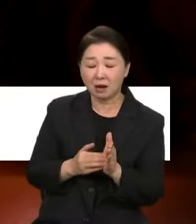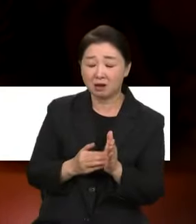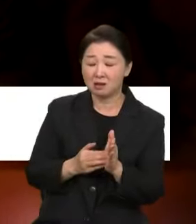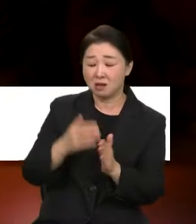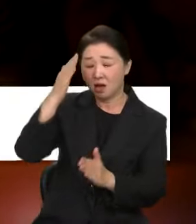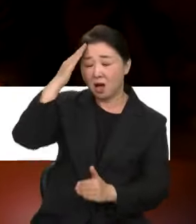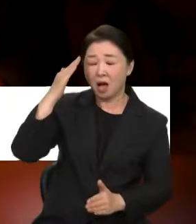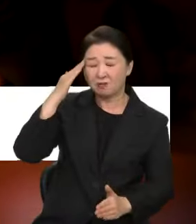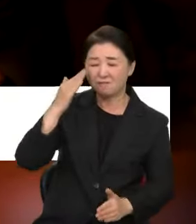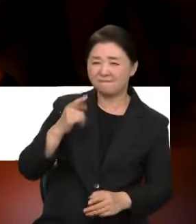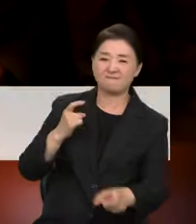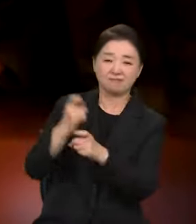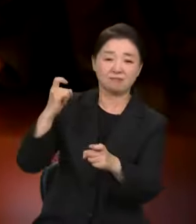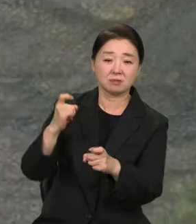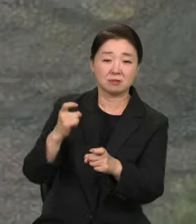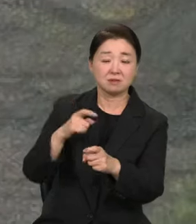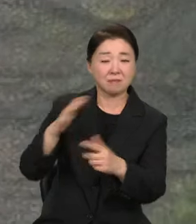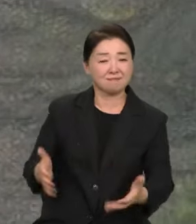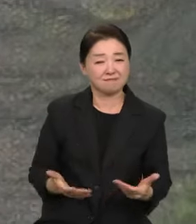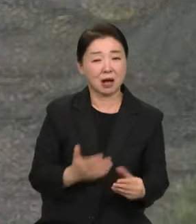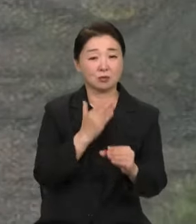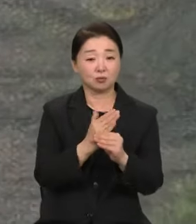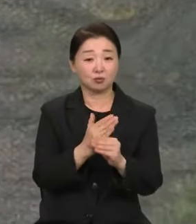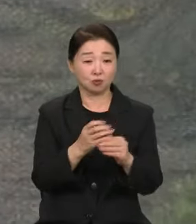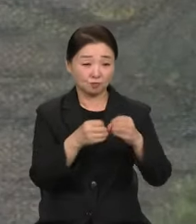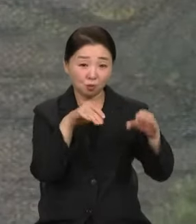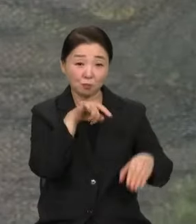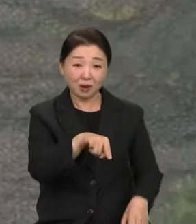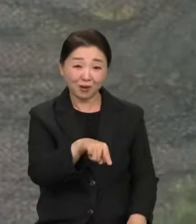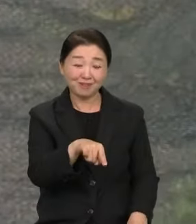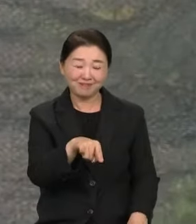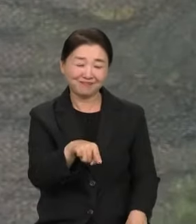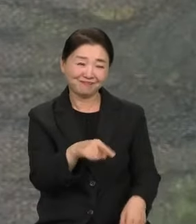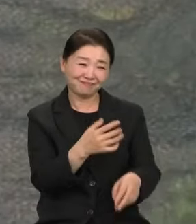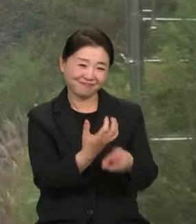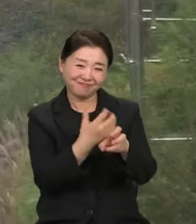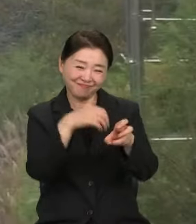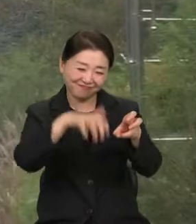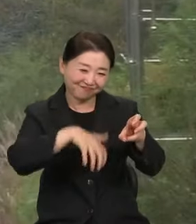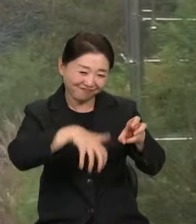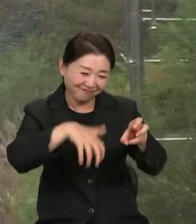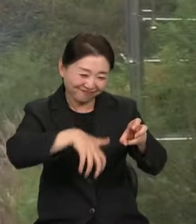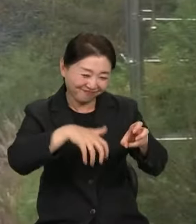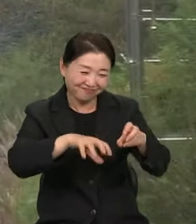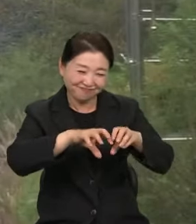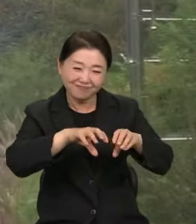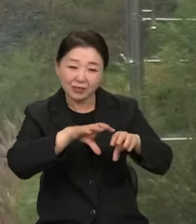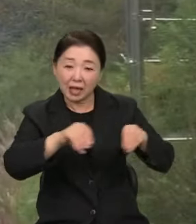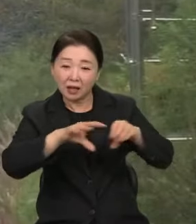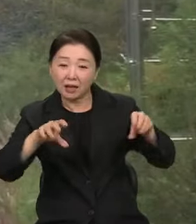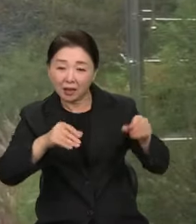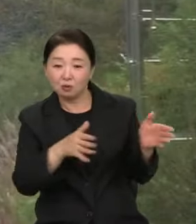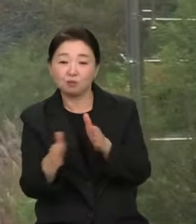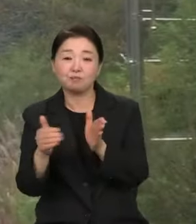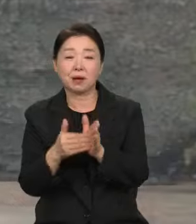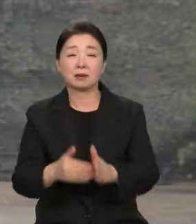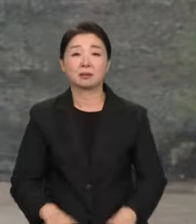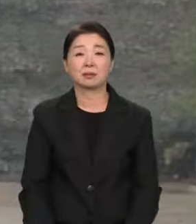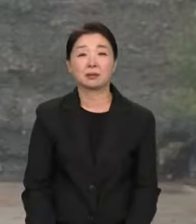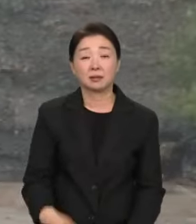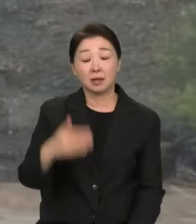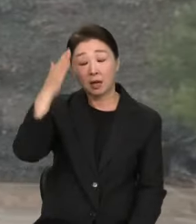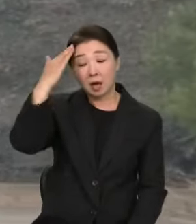적개심을 끌어올렸습니다. 폭파 현장에선 오늘 중장비를 투입해 잔해를 치우는 작업만 이어졌습니다. 우리